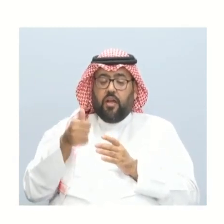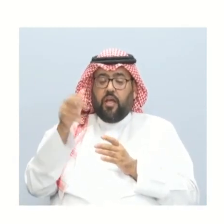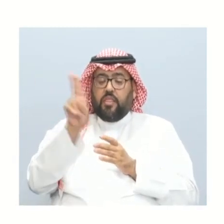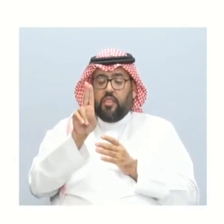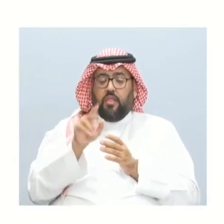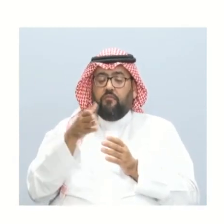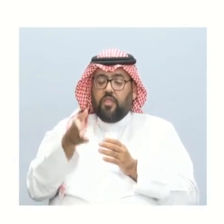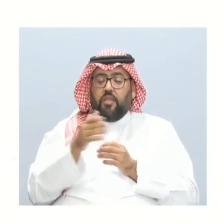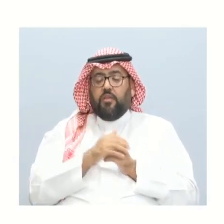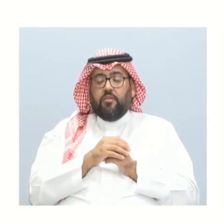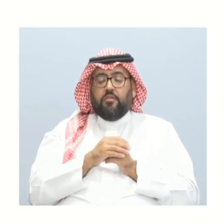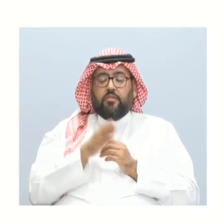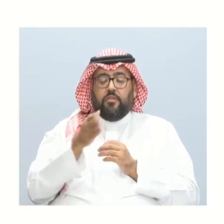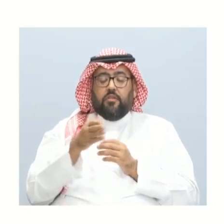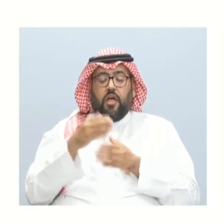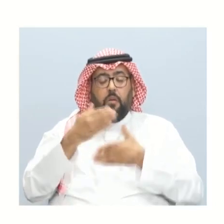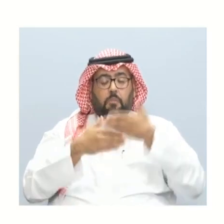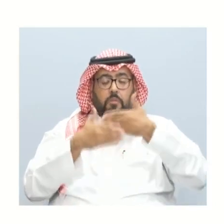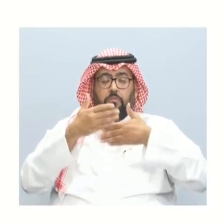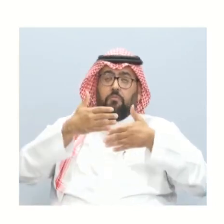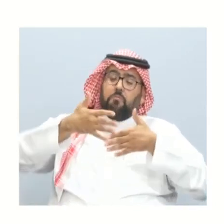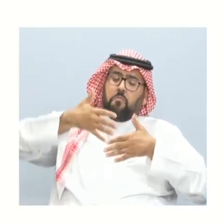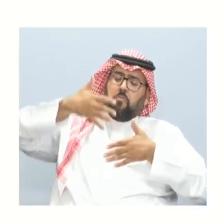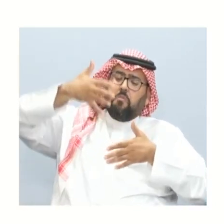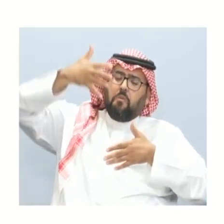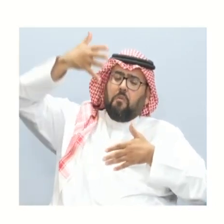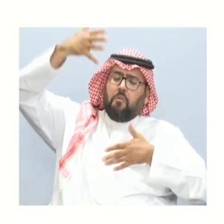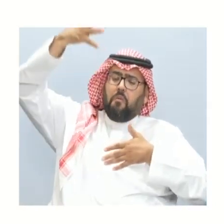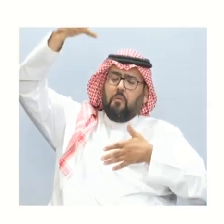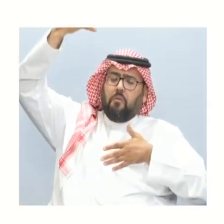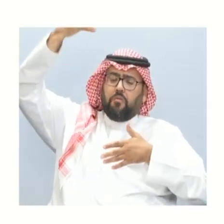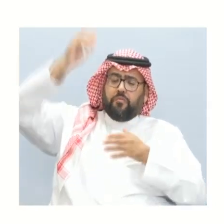ويوجد فيها بنايات شاهقه